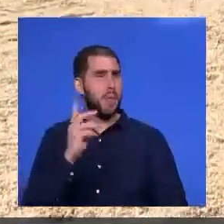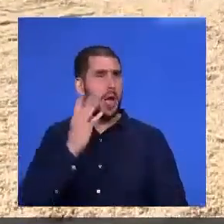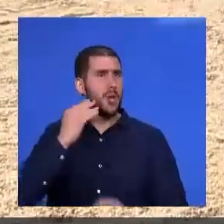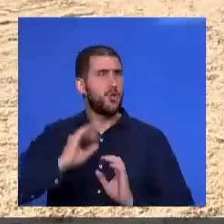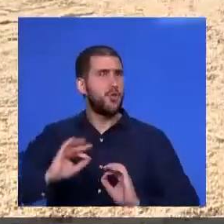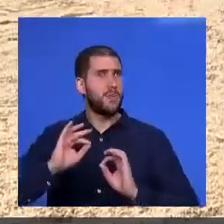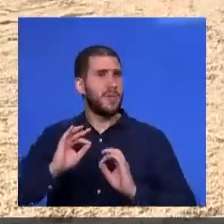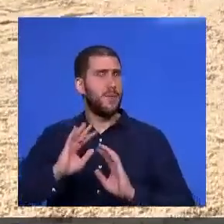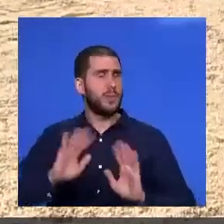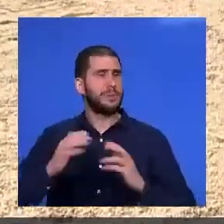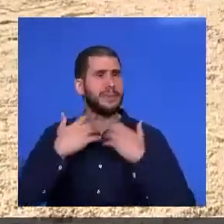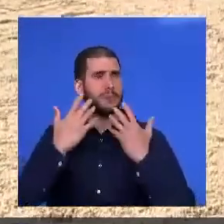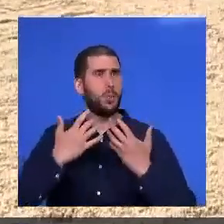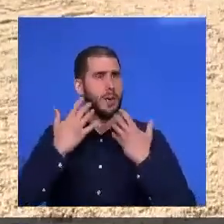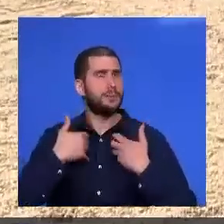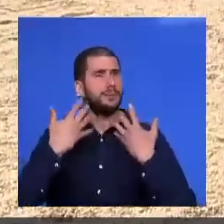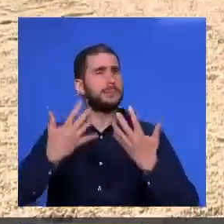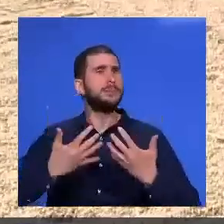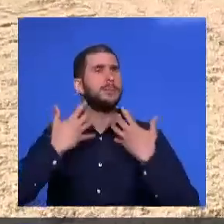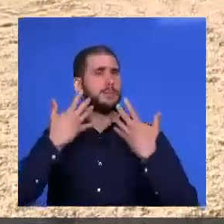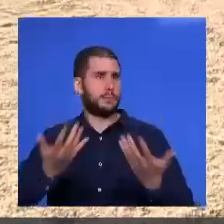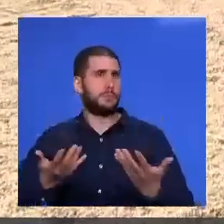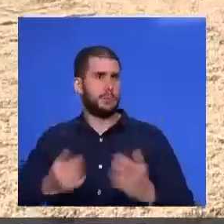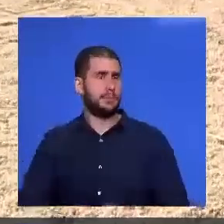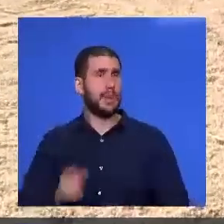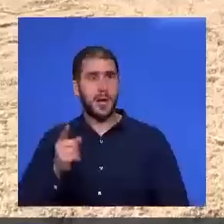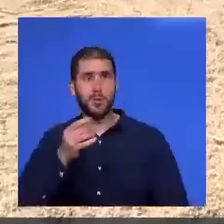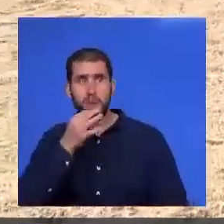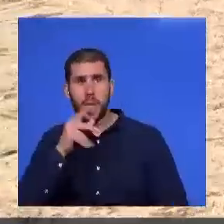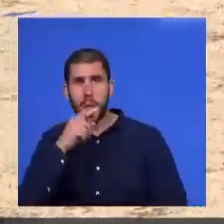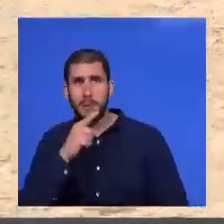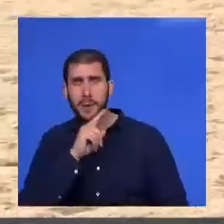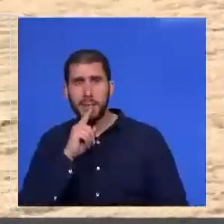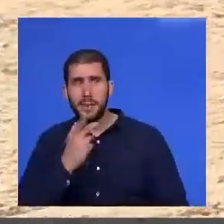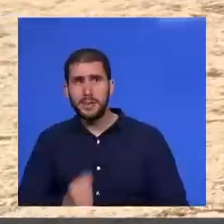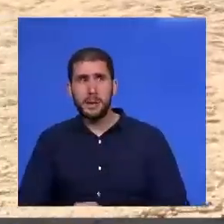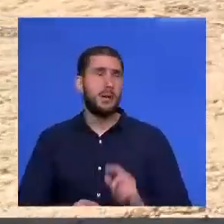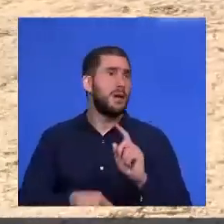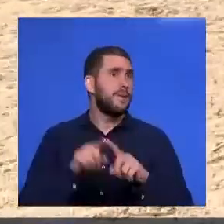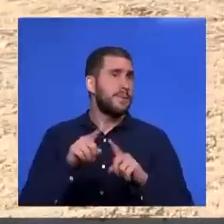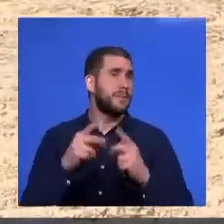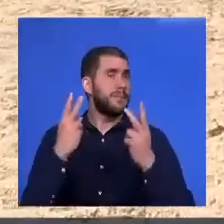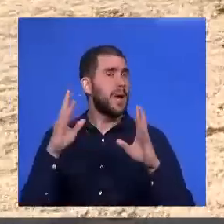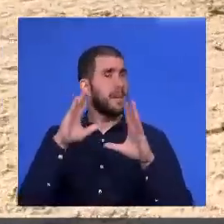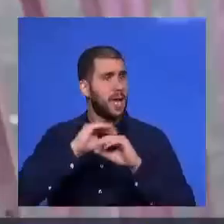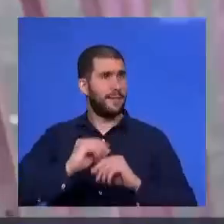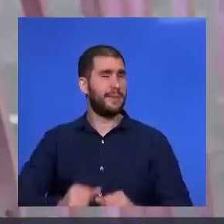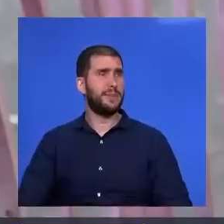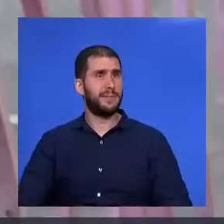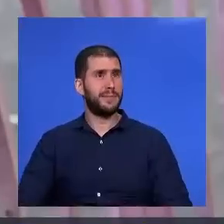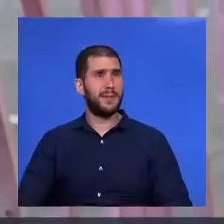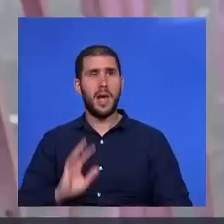דבר חוץ מהסיפורים שאנחנו נספר לה. את שואלת על אבא את אימא? לפעמים, בעיקר בערב.